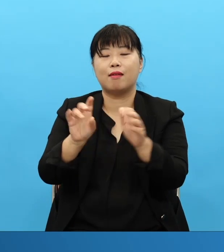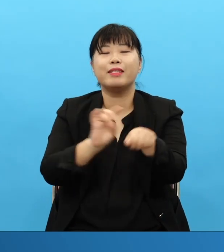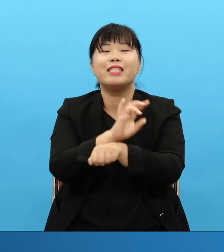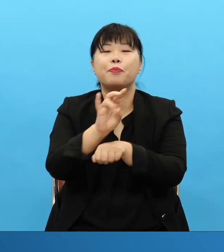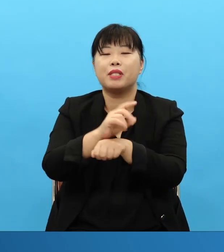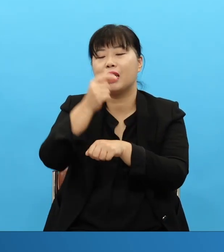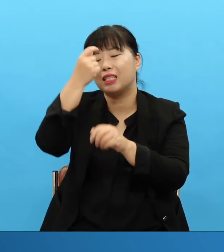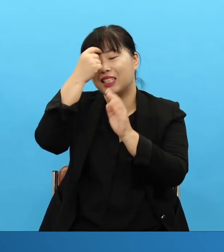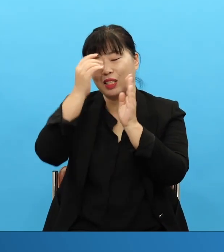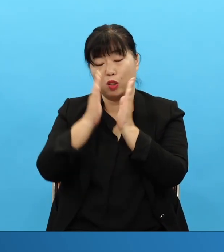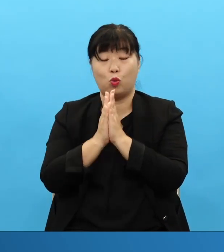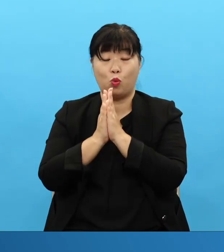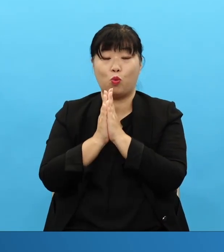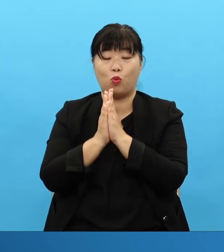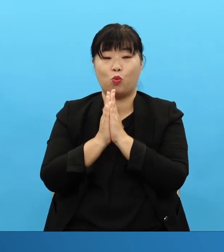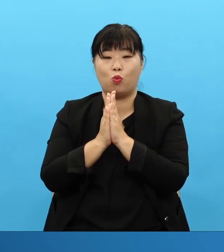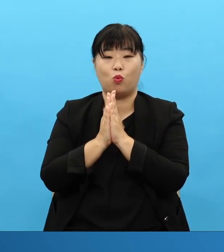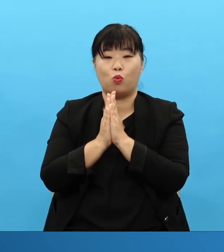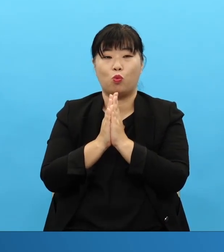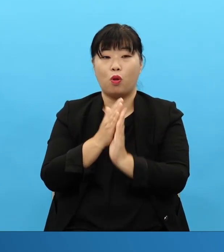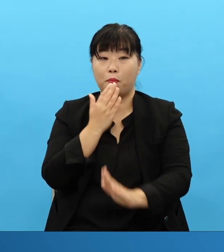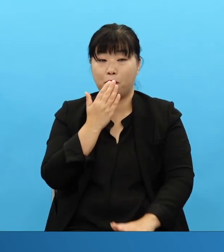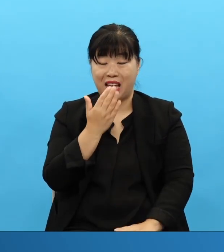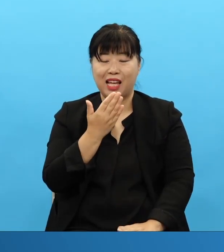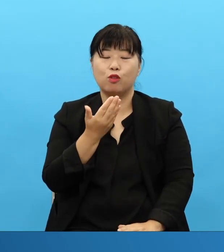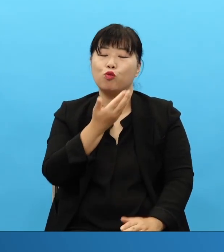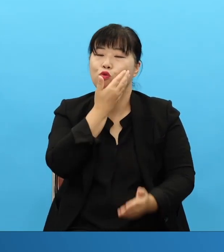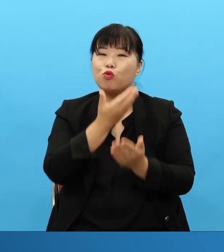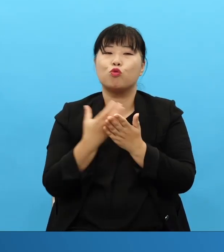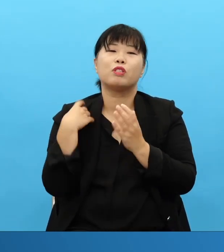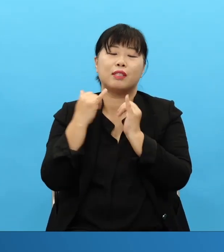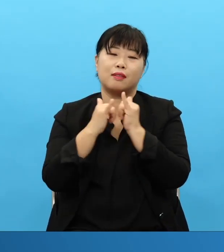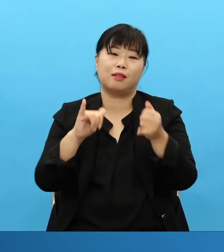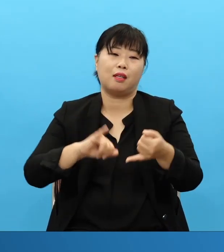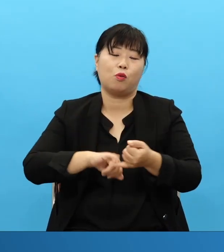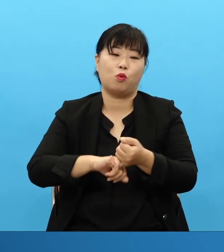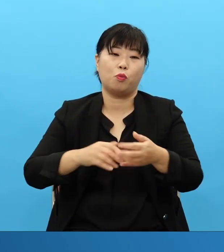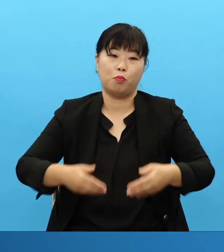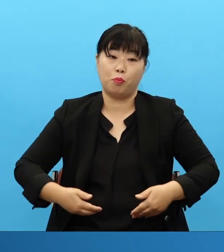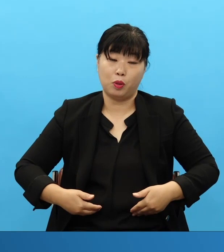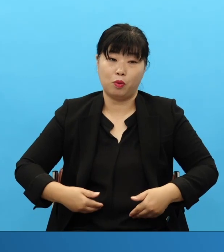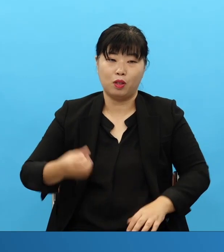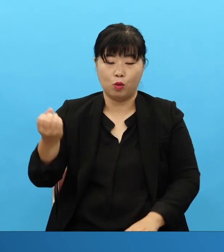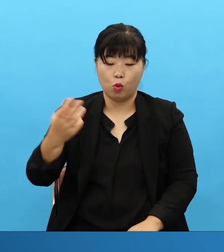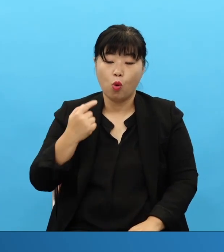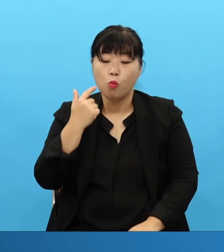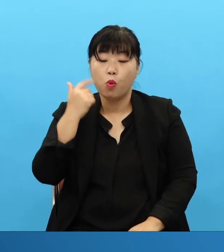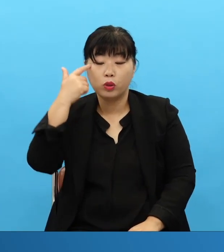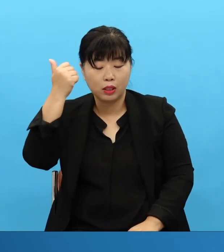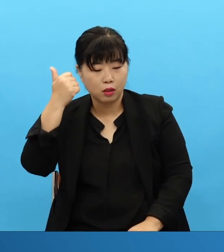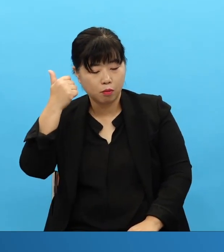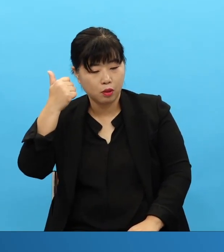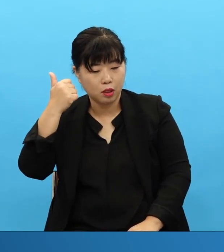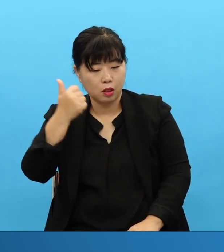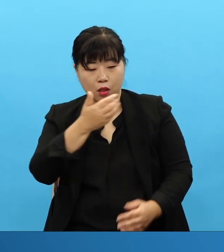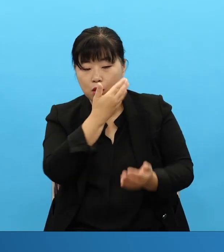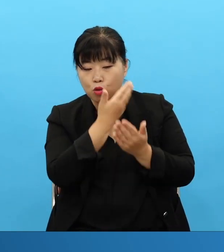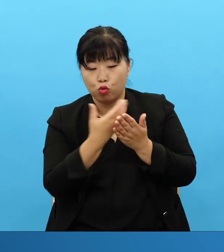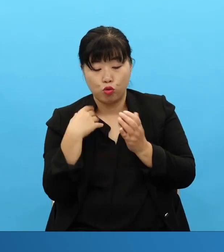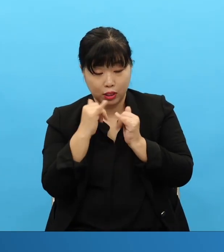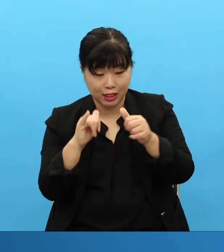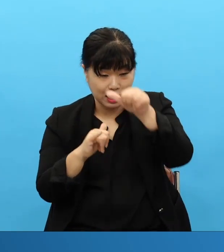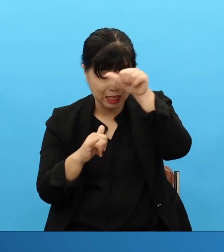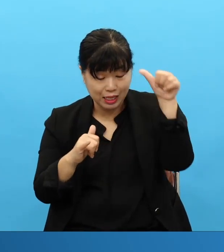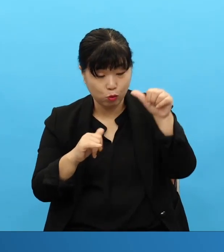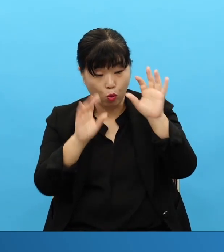A person who can pray for the pastor 24 hours a day. 목사님이 장로님 넣고 24 기도할 수 있는 장로. And the